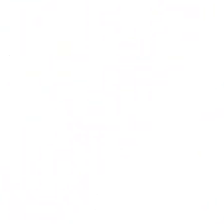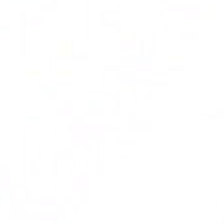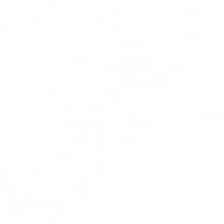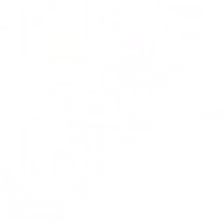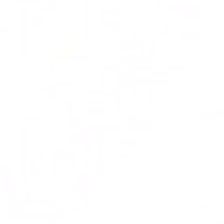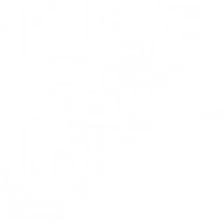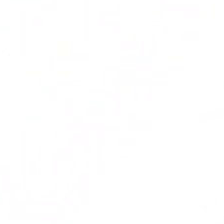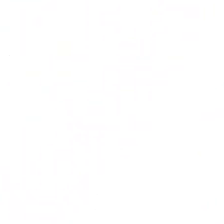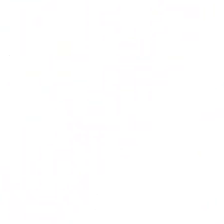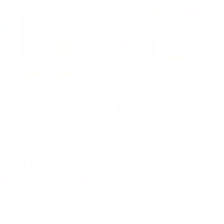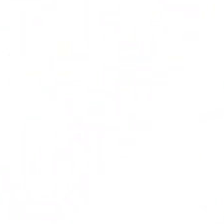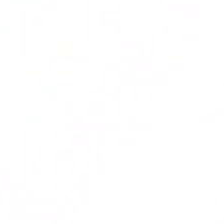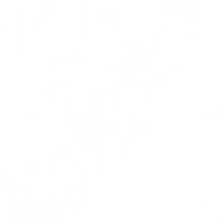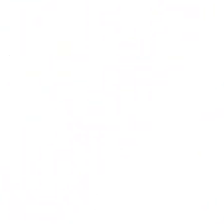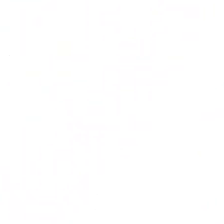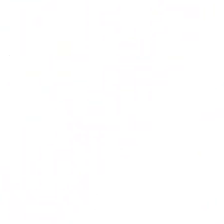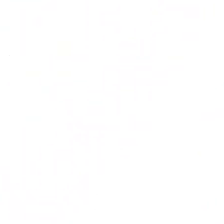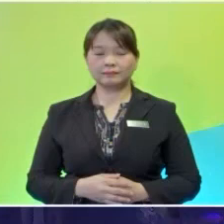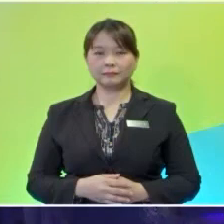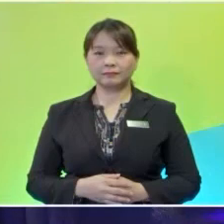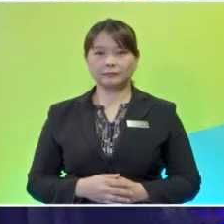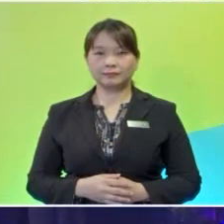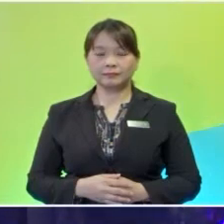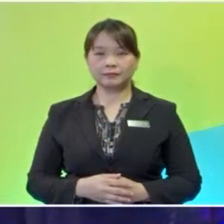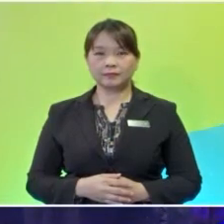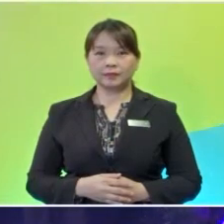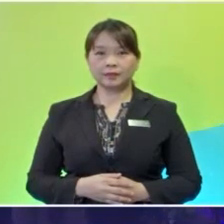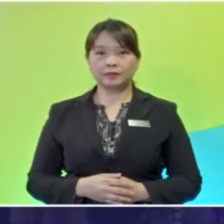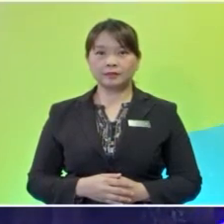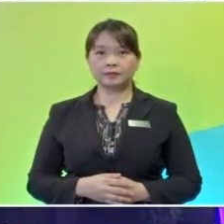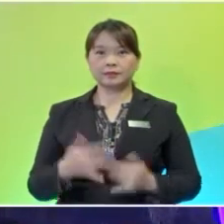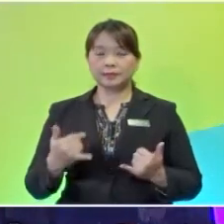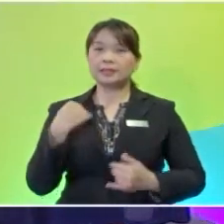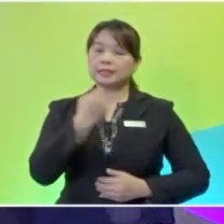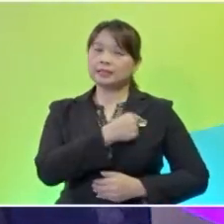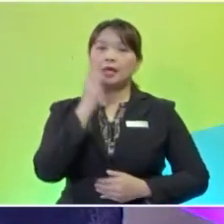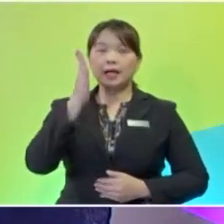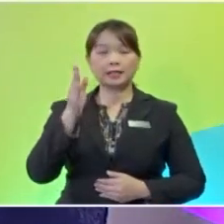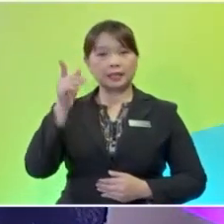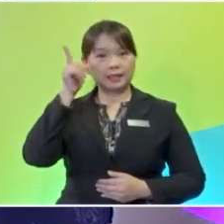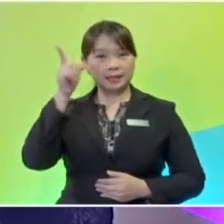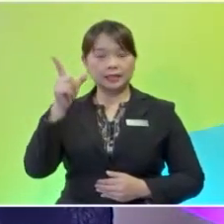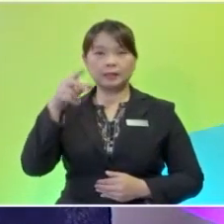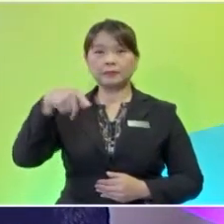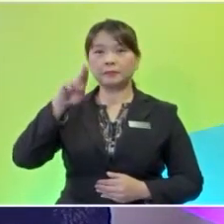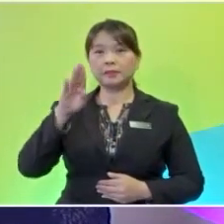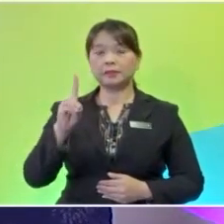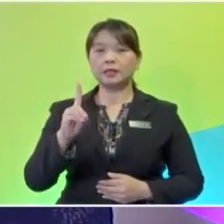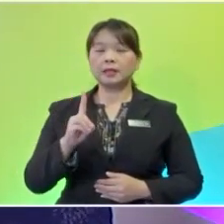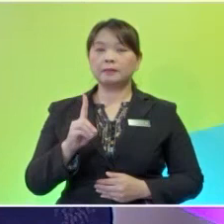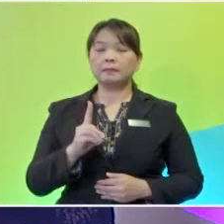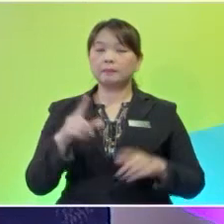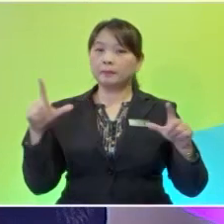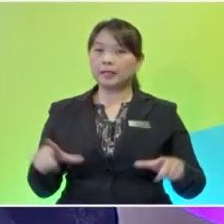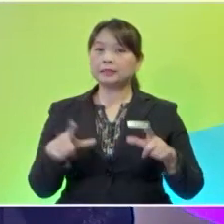Sidik TV KPM。 这个环节呢，我们就来看一看课堂评估的一个实施，就是